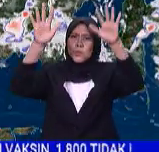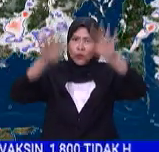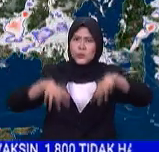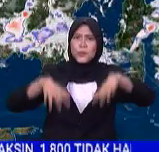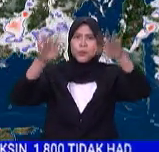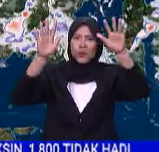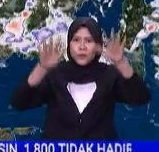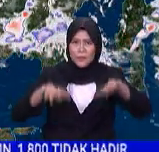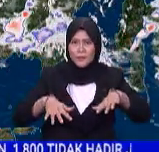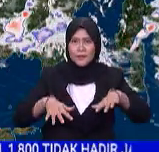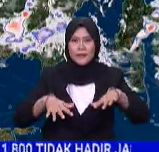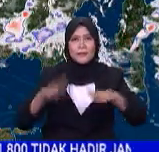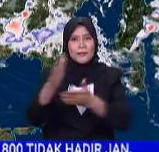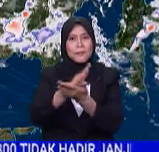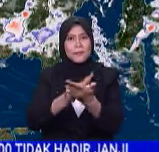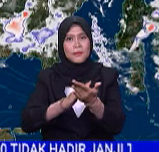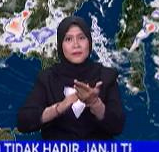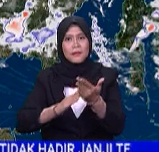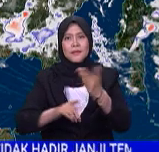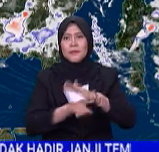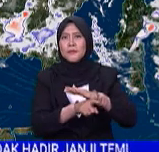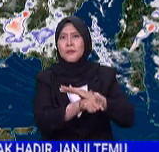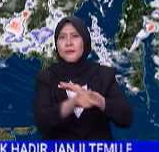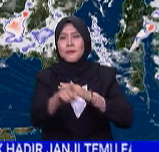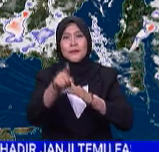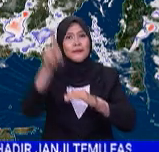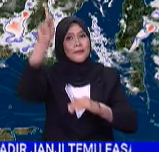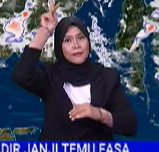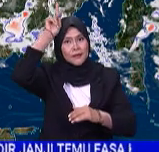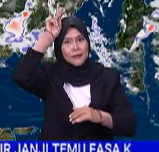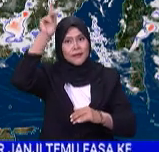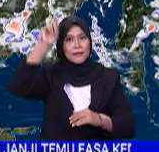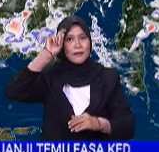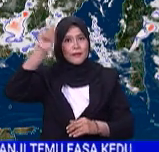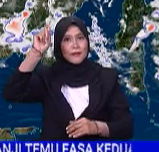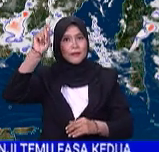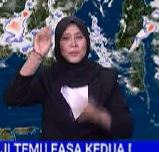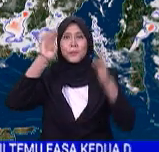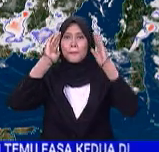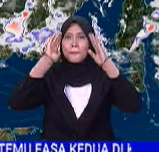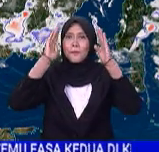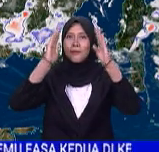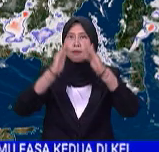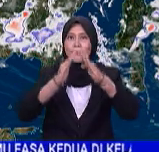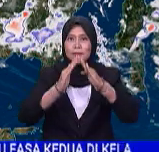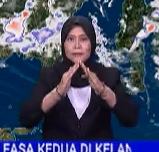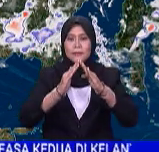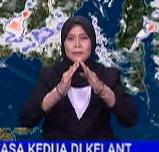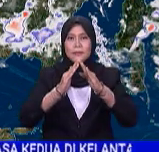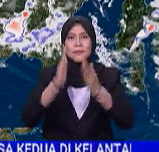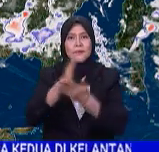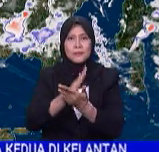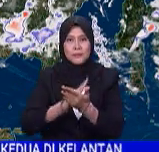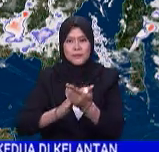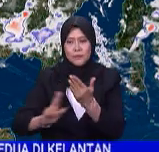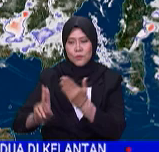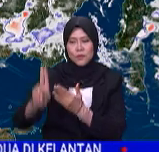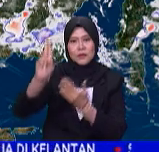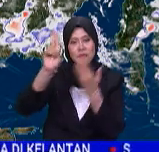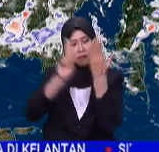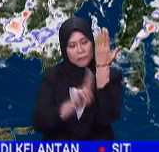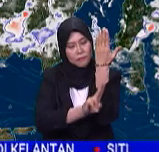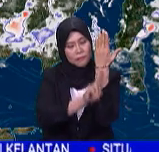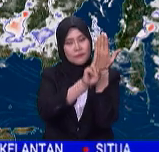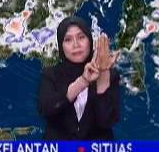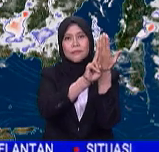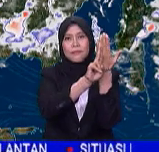tebal melibatkan bahagian pedalaman negeri Kelantan, Terengganu dan juga Pahang serta melibatkan bahagian utara